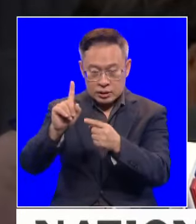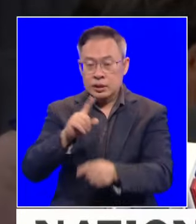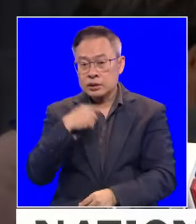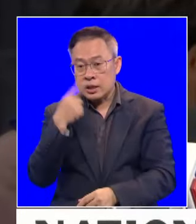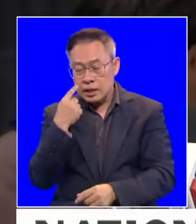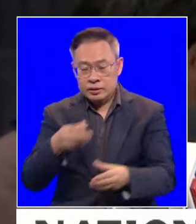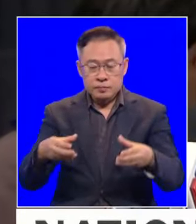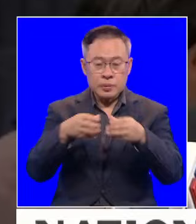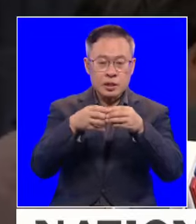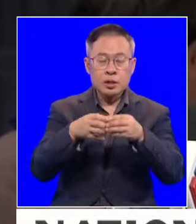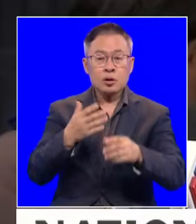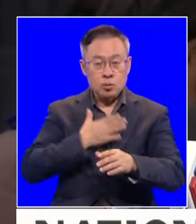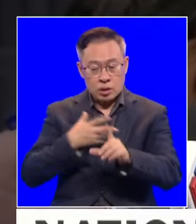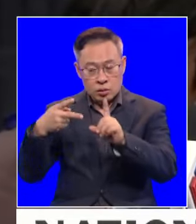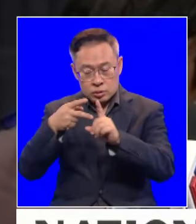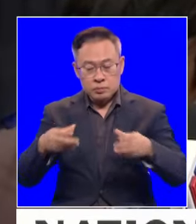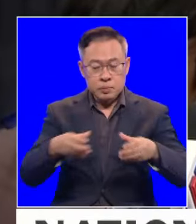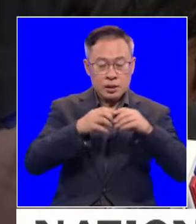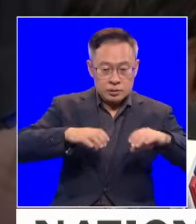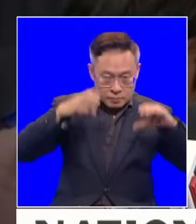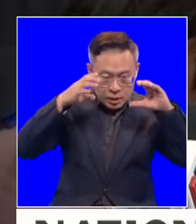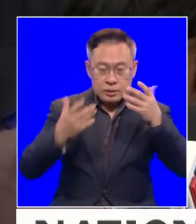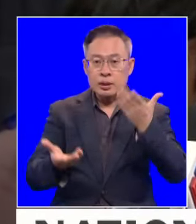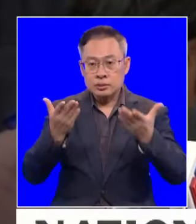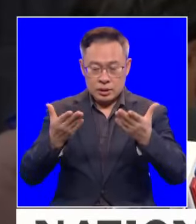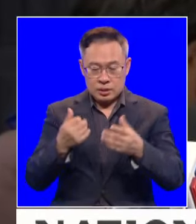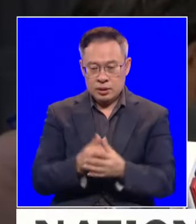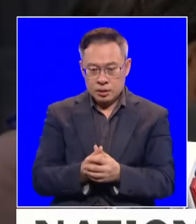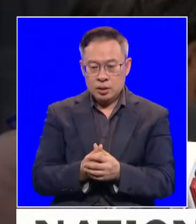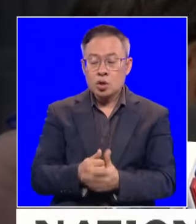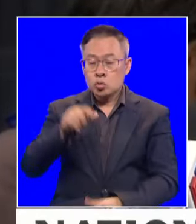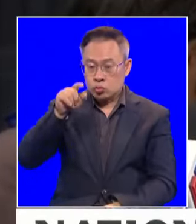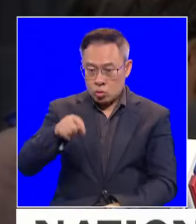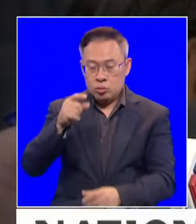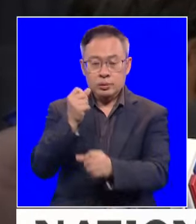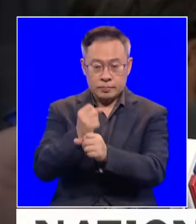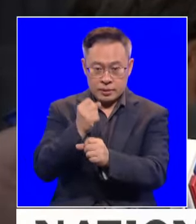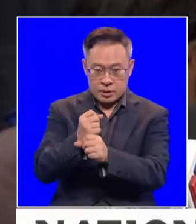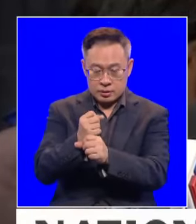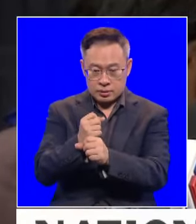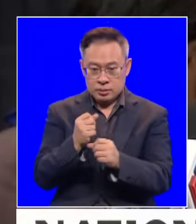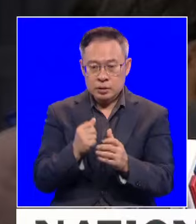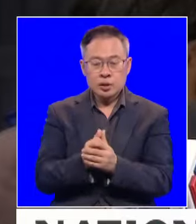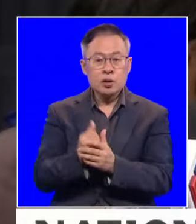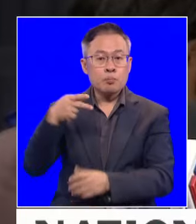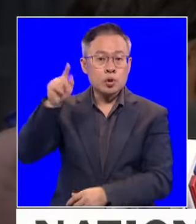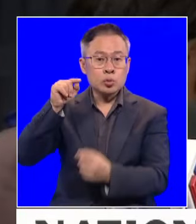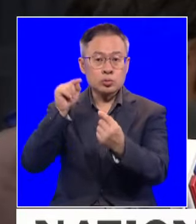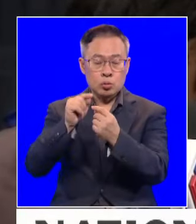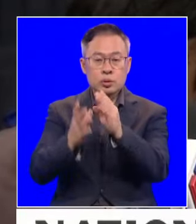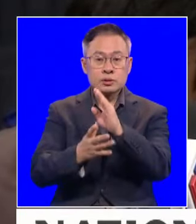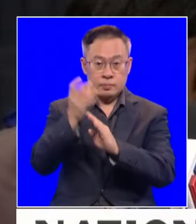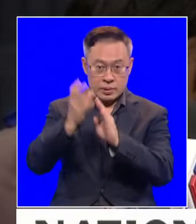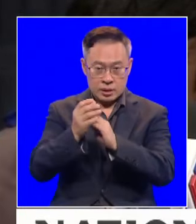ากพรรคประชาชนหรือมาจากพรรคร่วมรัฐบาลเองก็ตามเนี่ยได้ทำสิ่งที่เป็นประโยชน์กับสภานะครับ